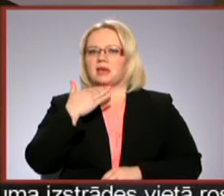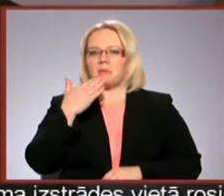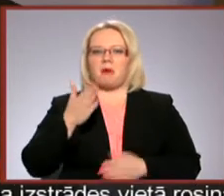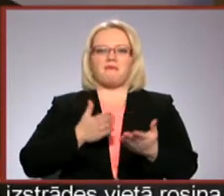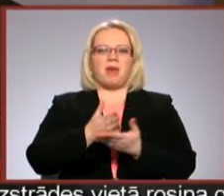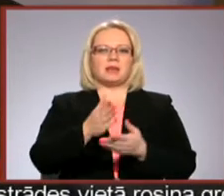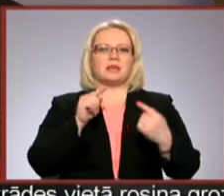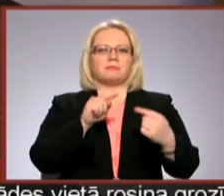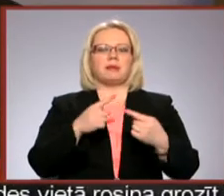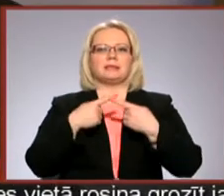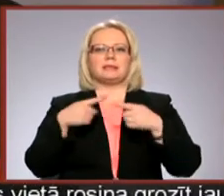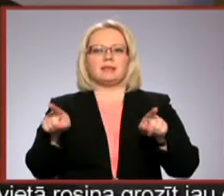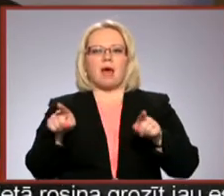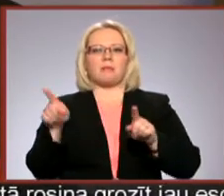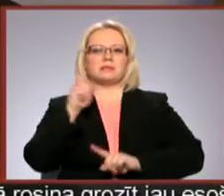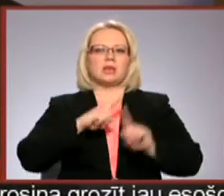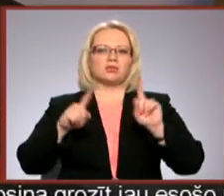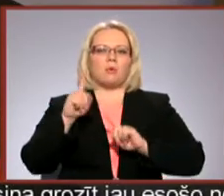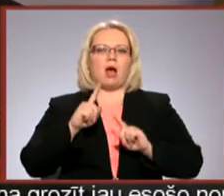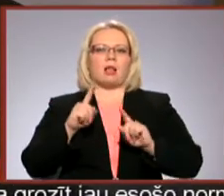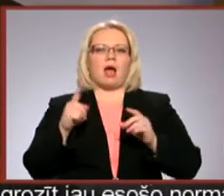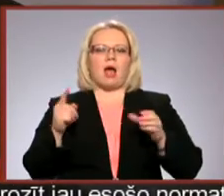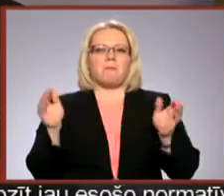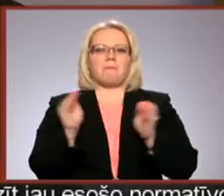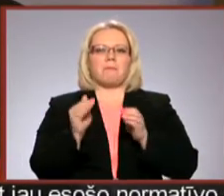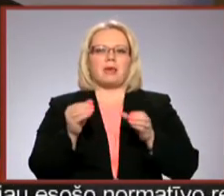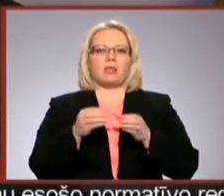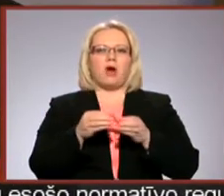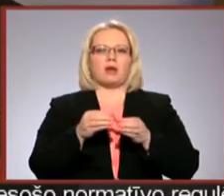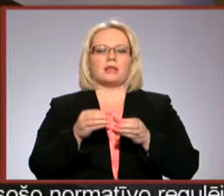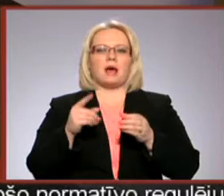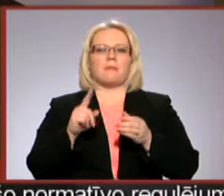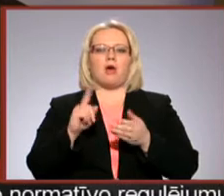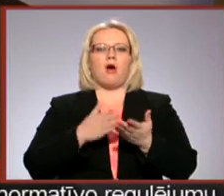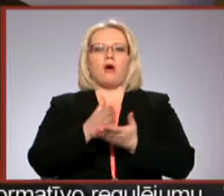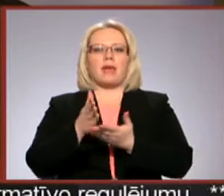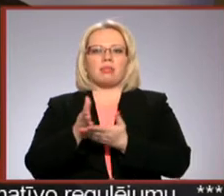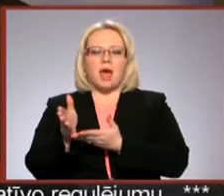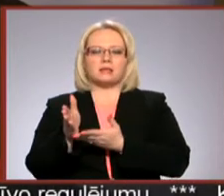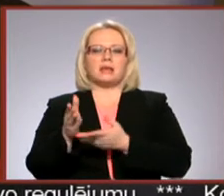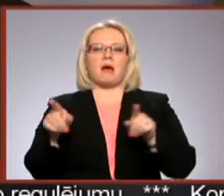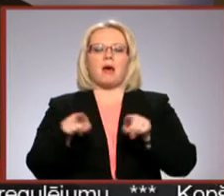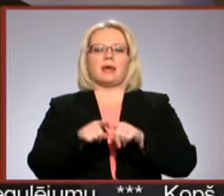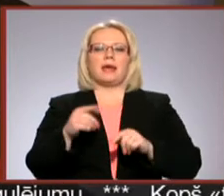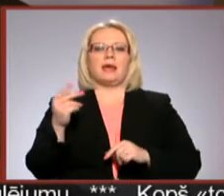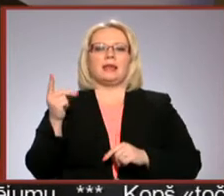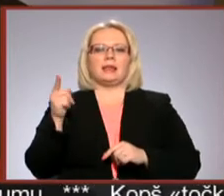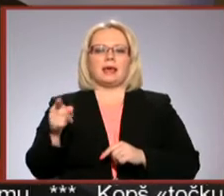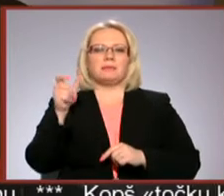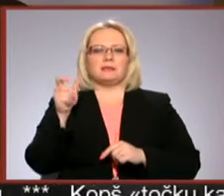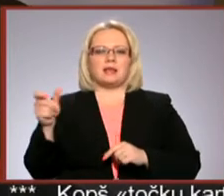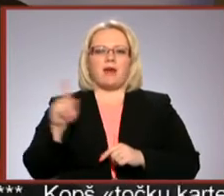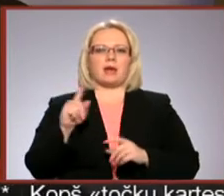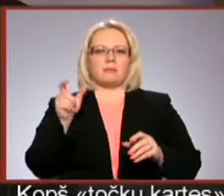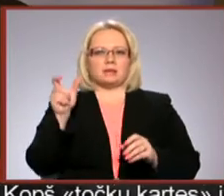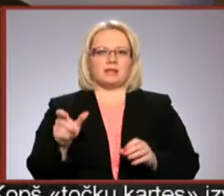pret citām seksuālām minoritātēm, orientācijām. Arī viņiem ir